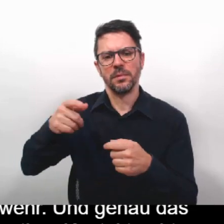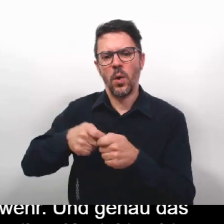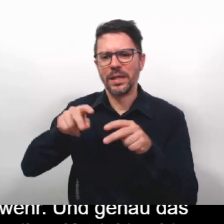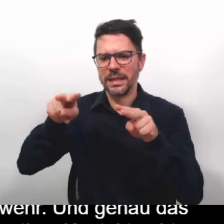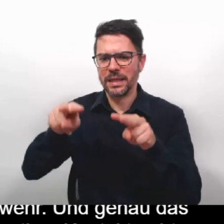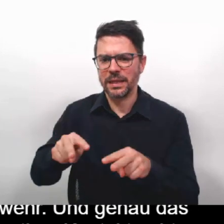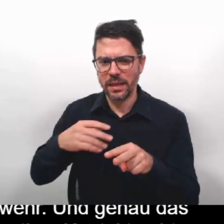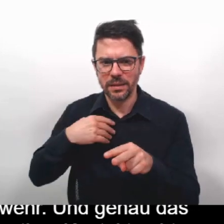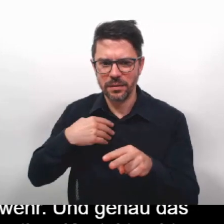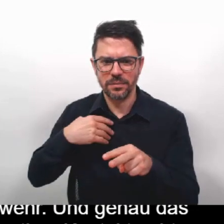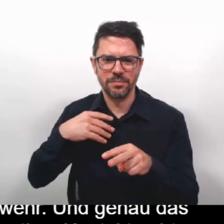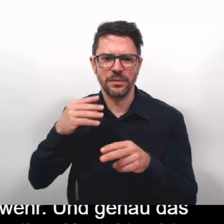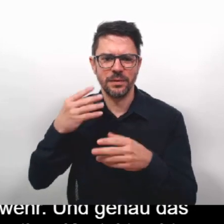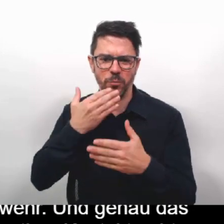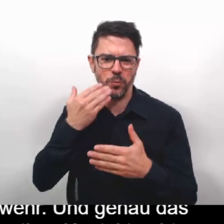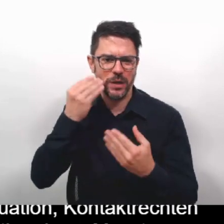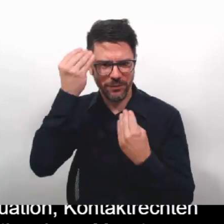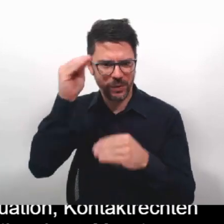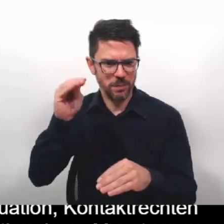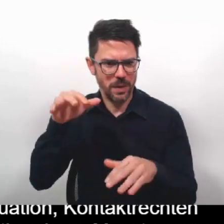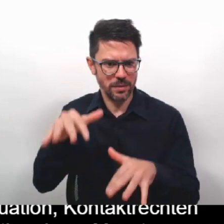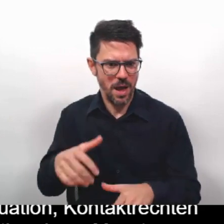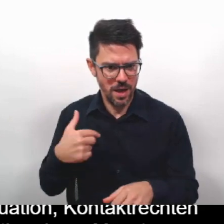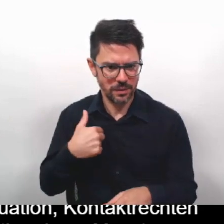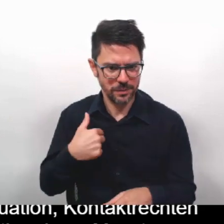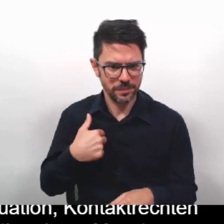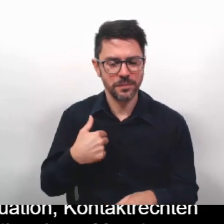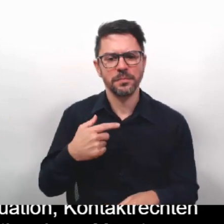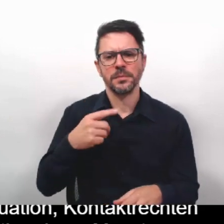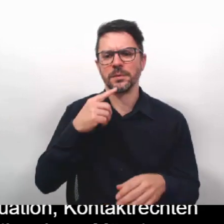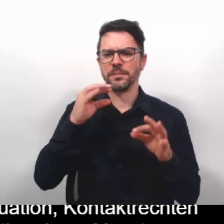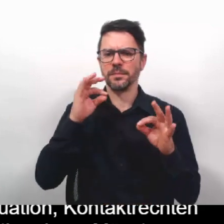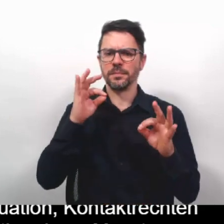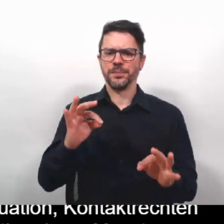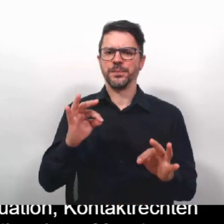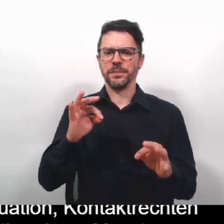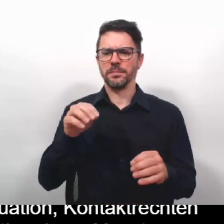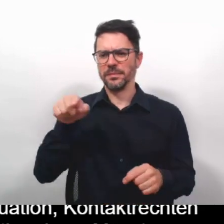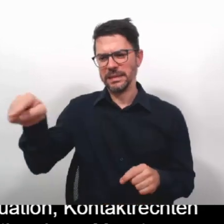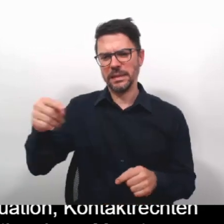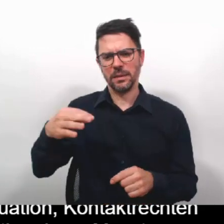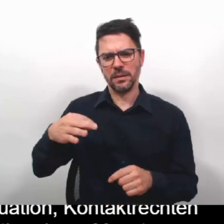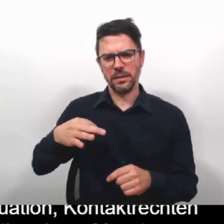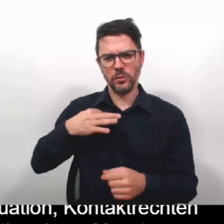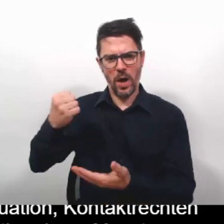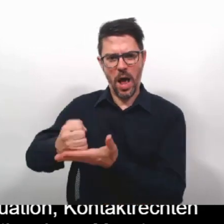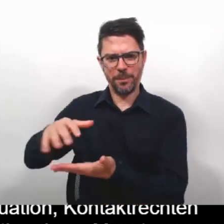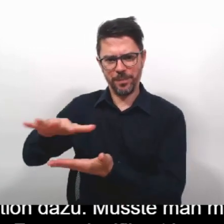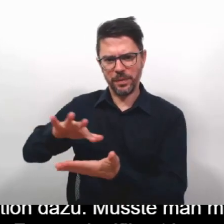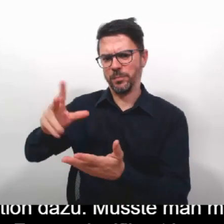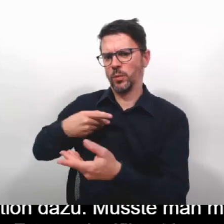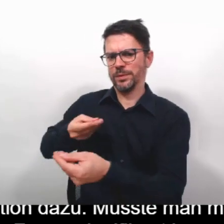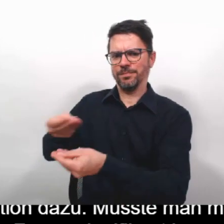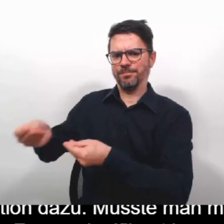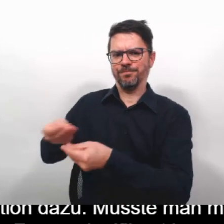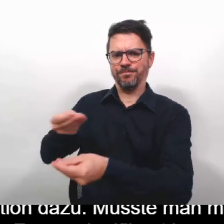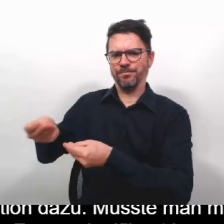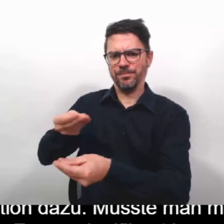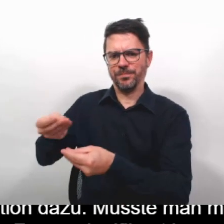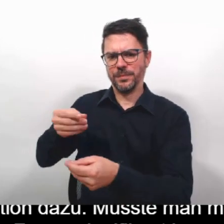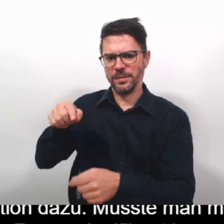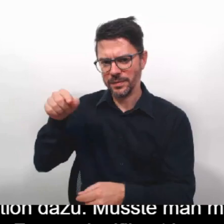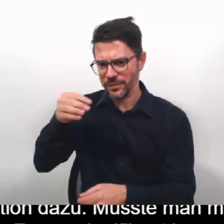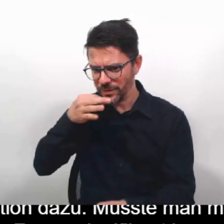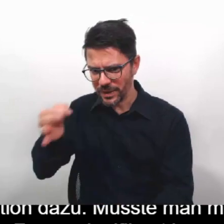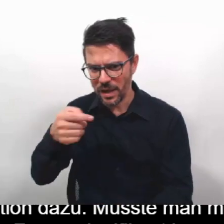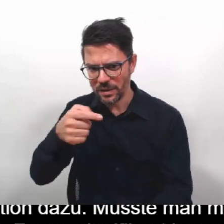ist Bayern irgendwo im Mittelfeld. Also wir sind da nicht an der Spitze. Das kann sich aber auch immer wieder ändern. Und wenn man sieht, es gab Bundesländer, die